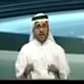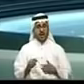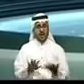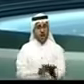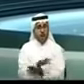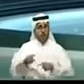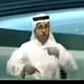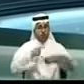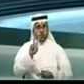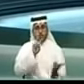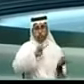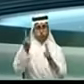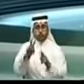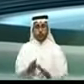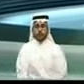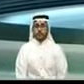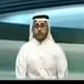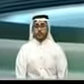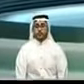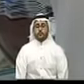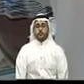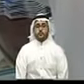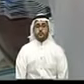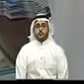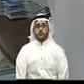نشرتنا مستمرة وفيها بعد الفاصل.